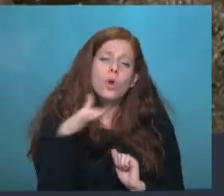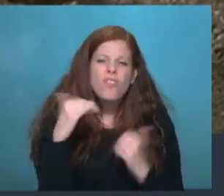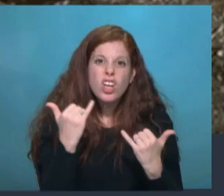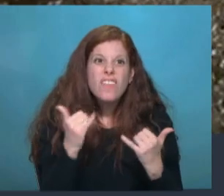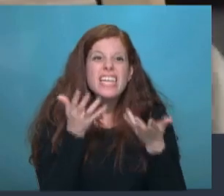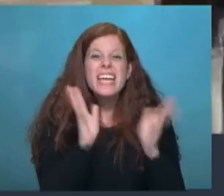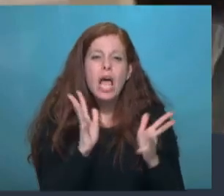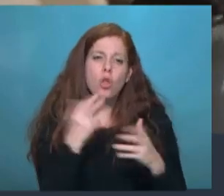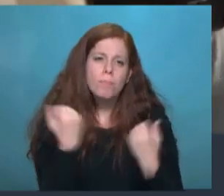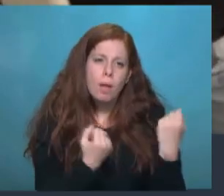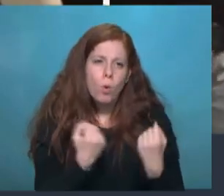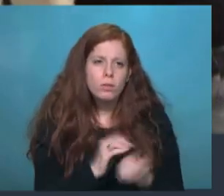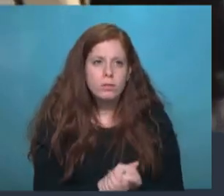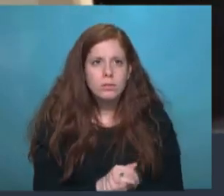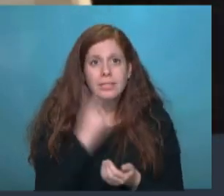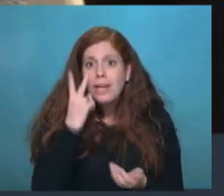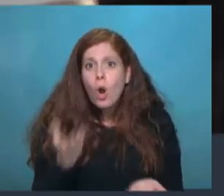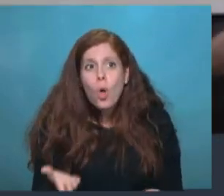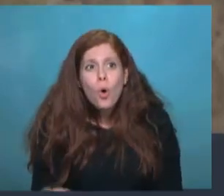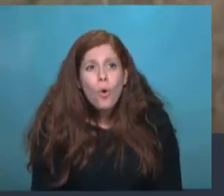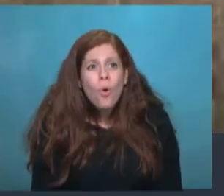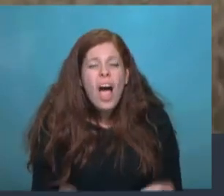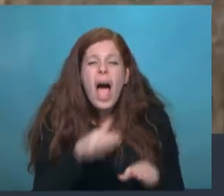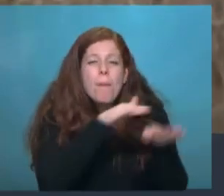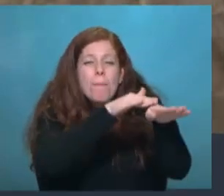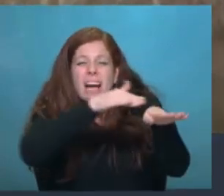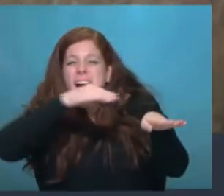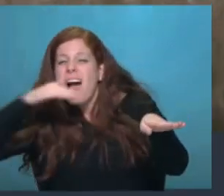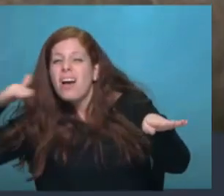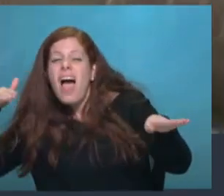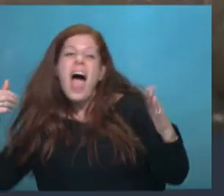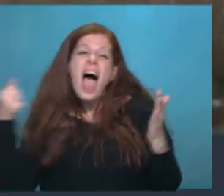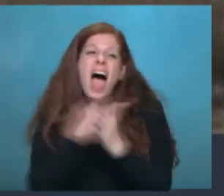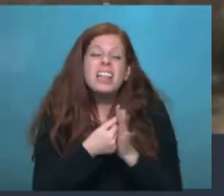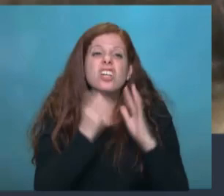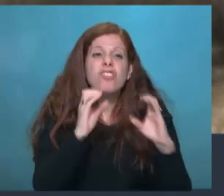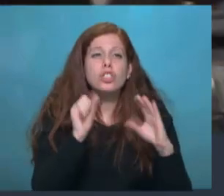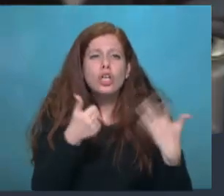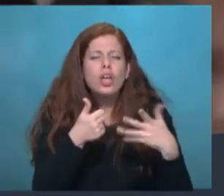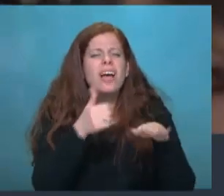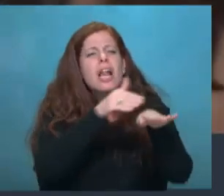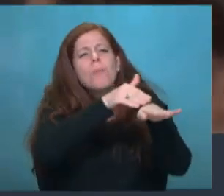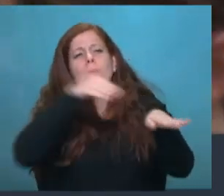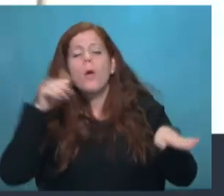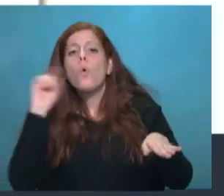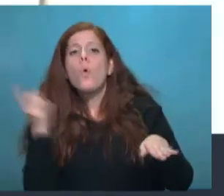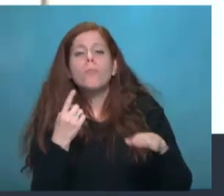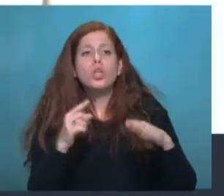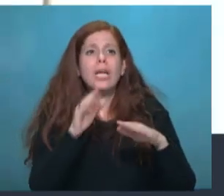תחבורתי בהתהוות. תסתכלו מה הולך, הפקק הוא עד כביש 6, קילומטרים של פקק, כולם מצפצפים על התמרור, אין כניסה.